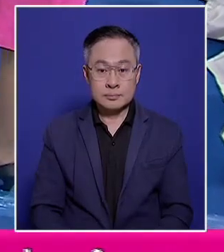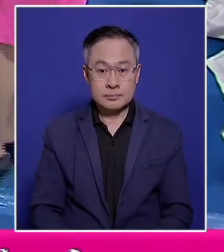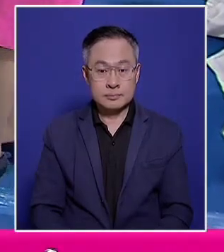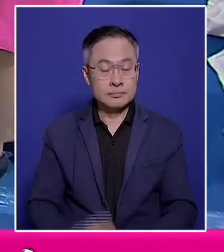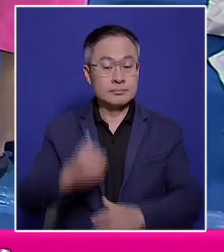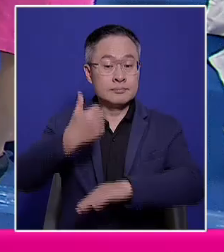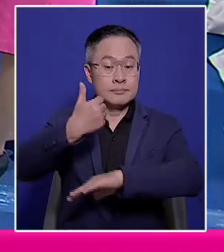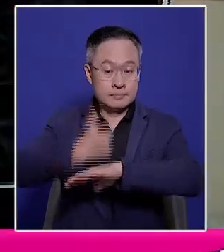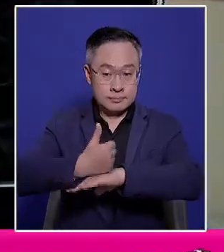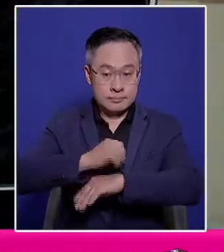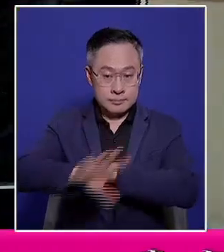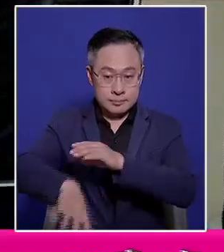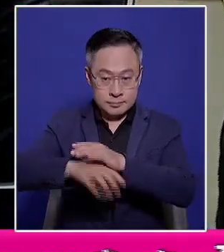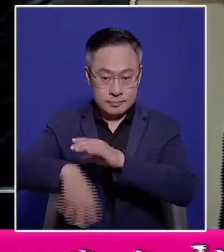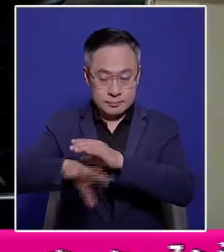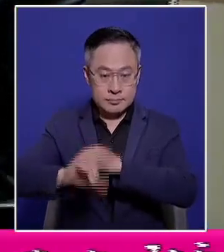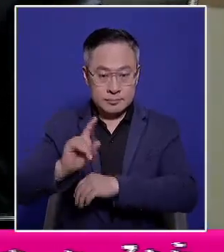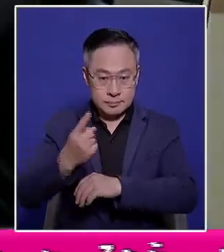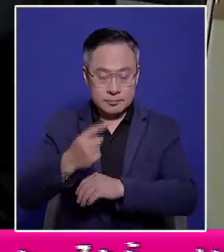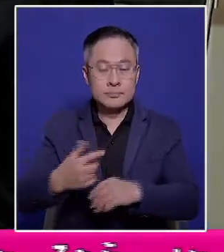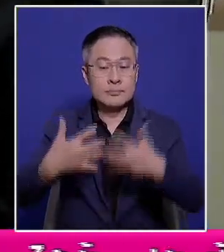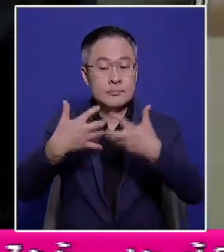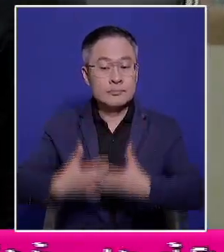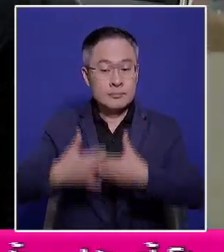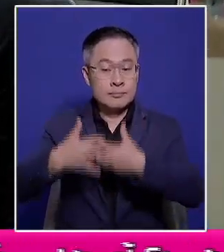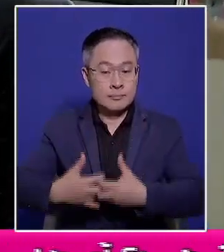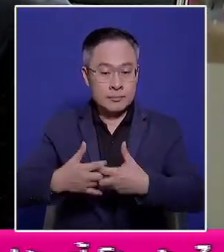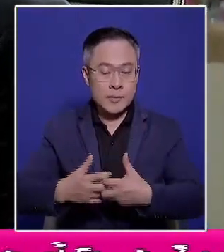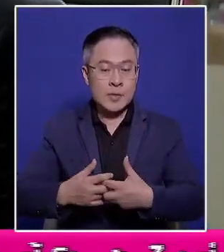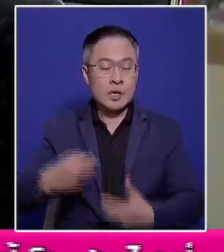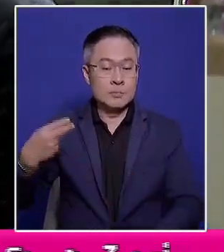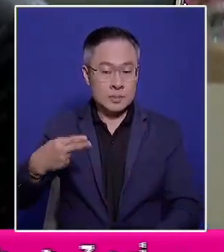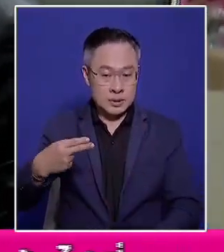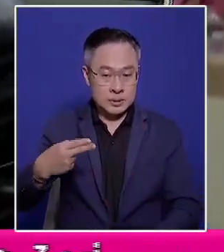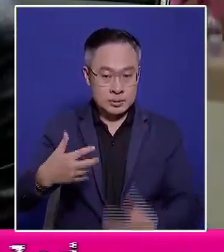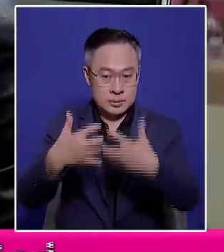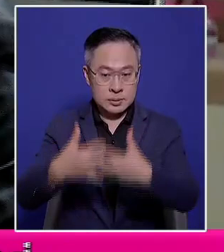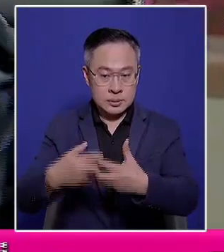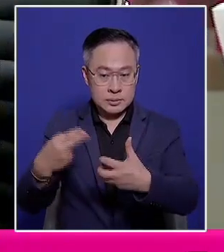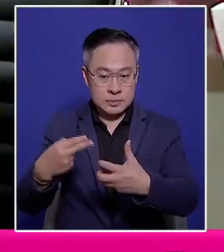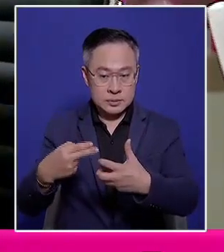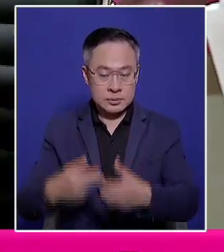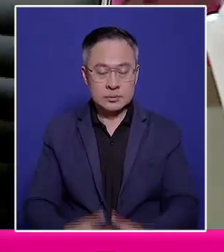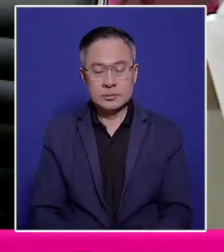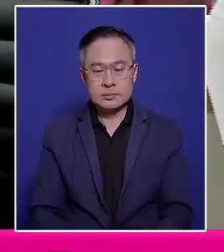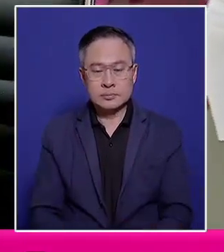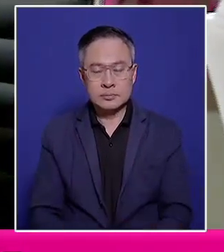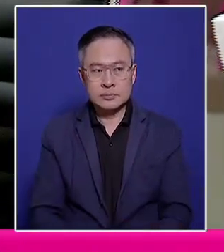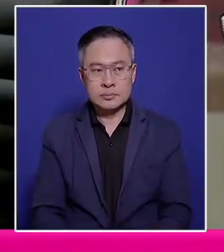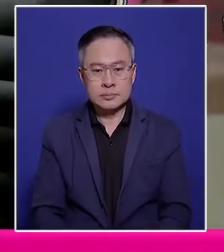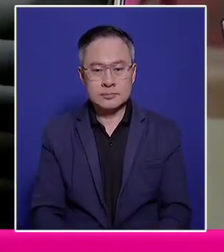ประธานกรรมการสุ่มจับลูกบอลลูกที่5ใช้กับเครื่องออกรางวัลหลักหมื่น